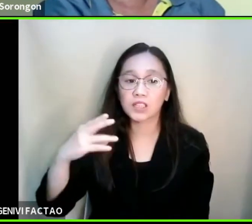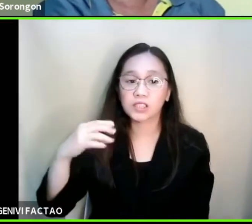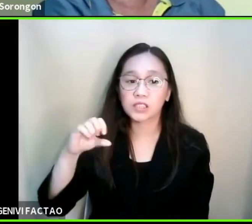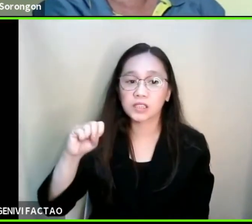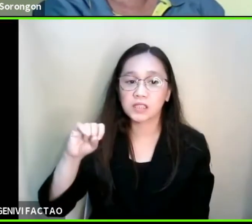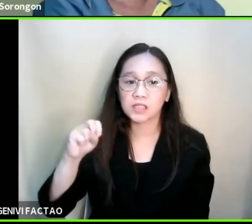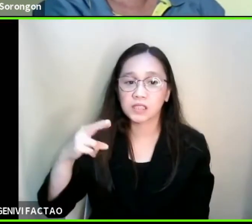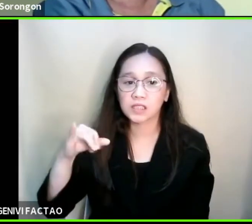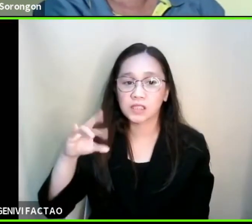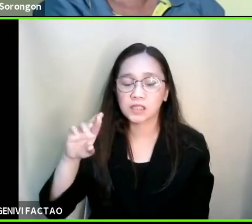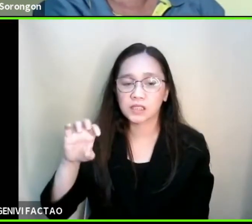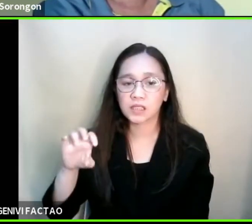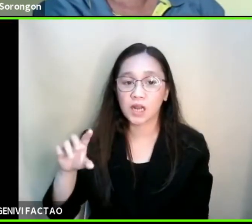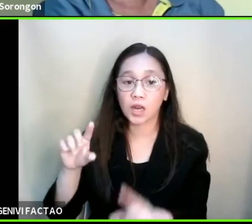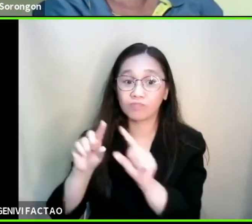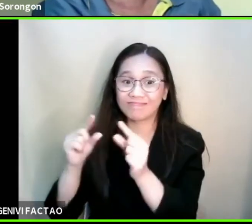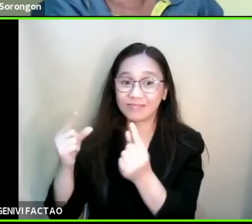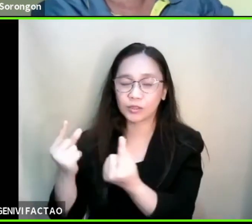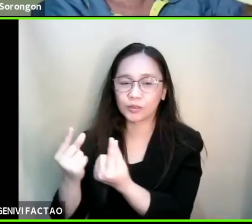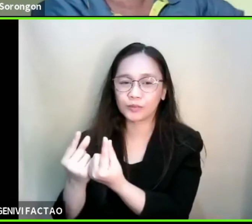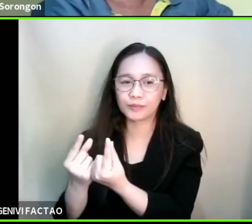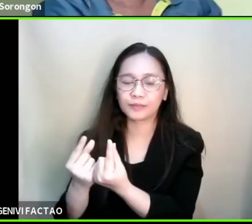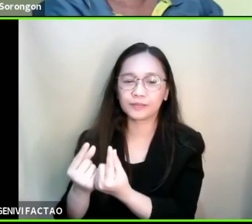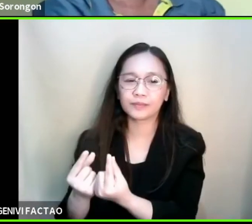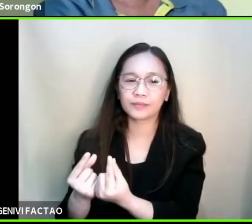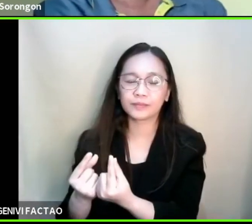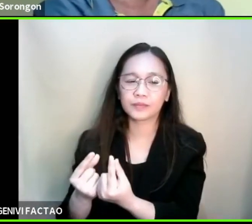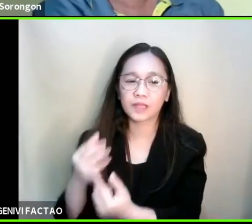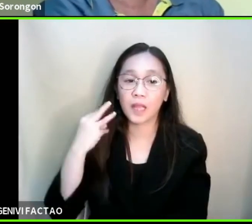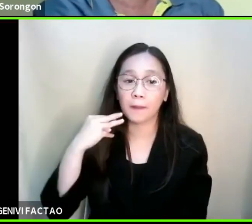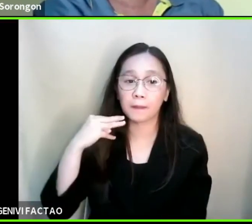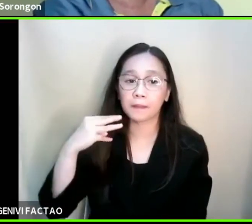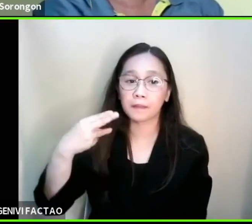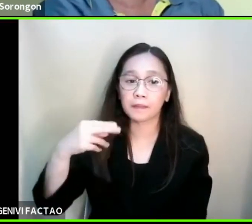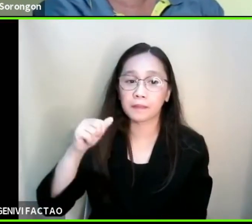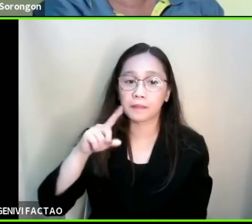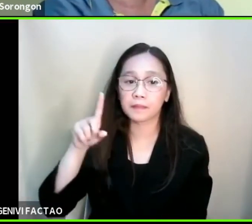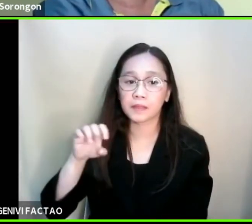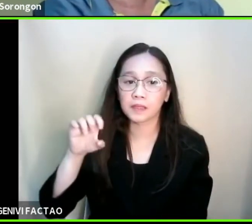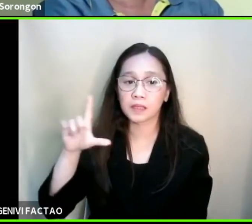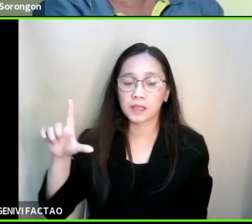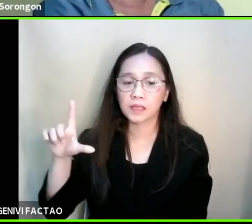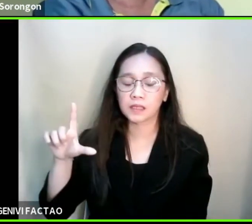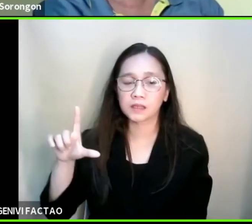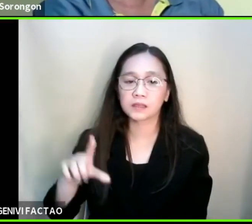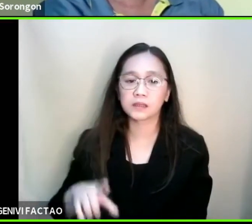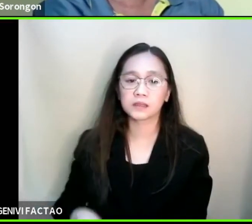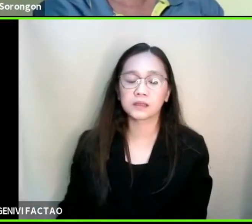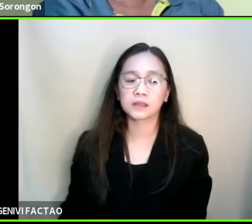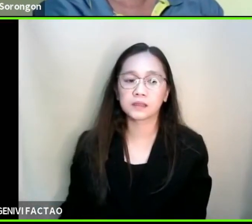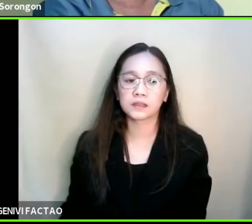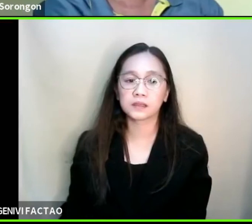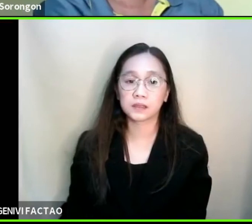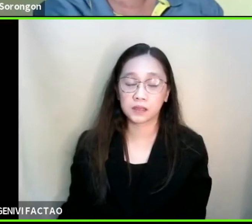ang grupo, no, ni Ma'am Hazel Borja. Nasa Q&A